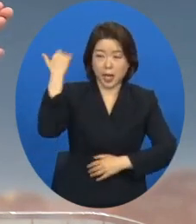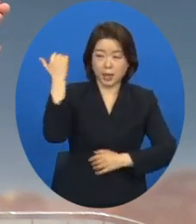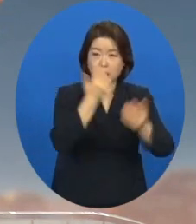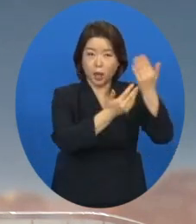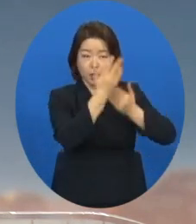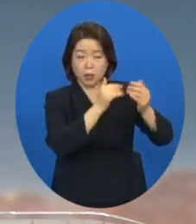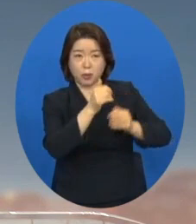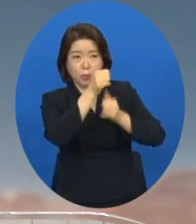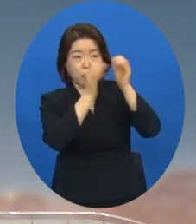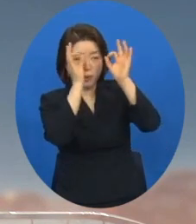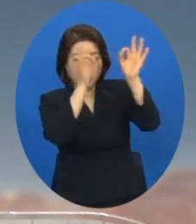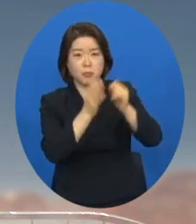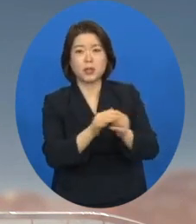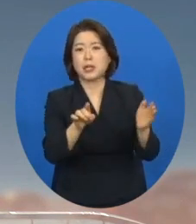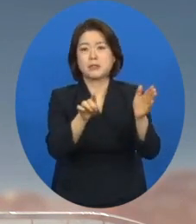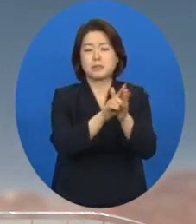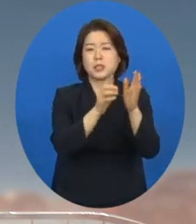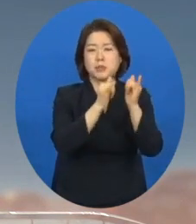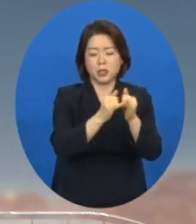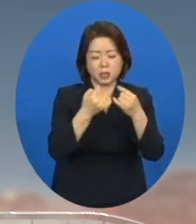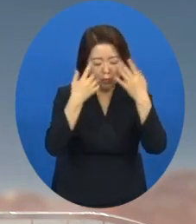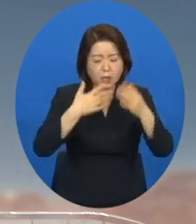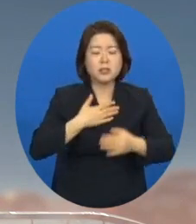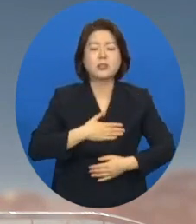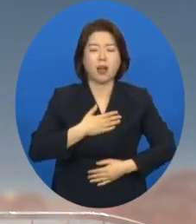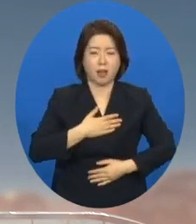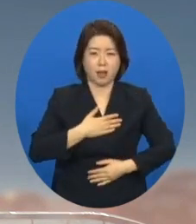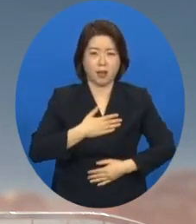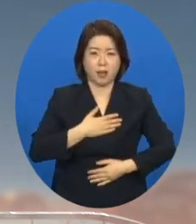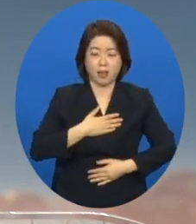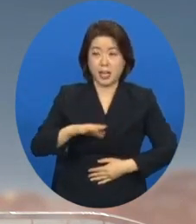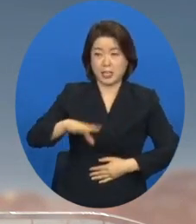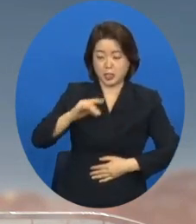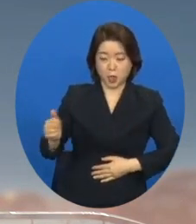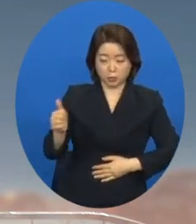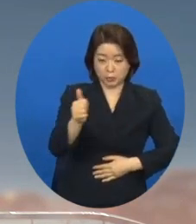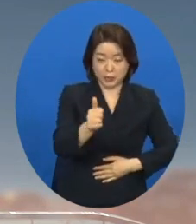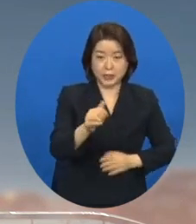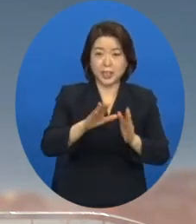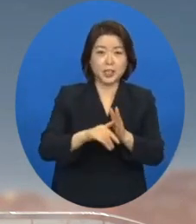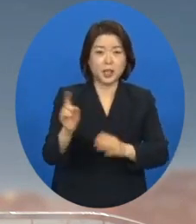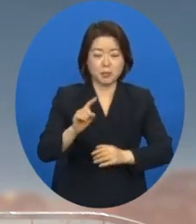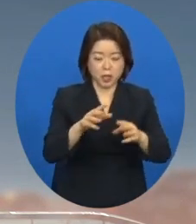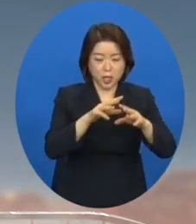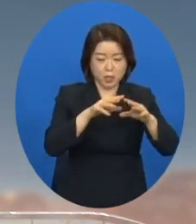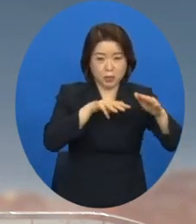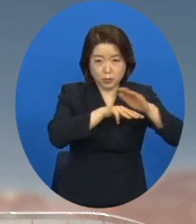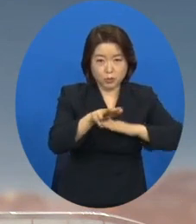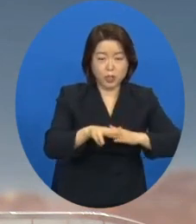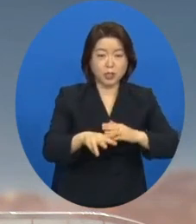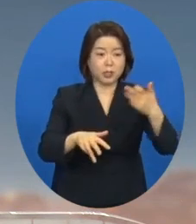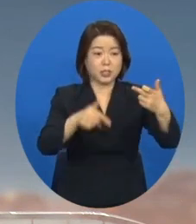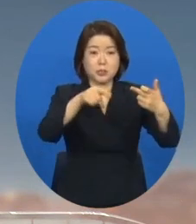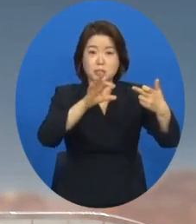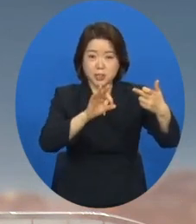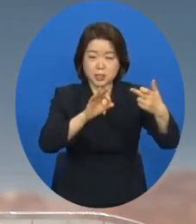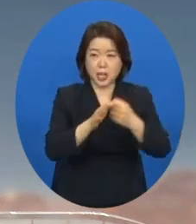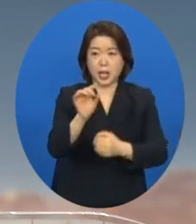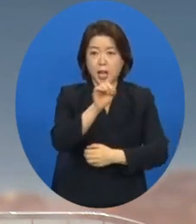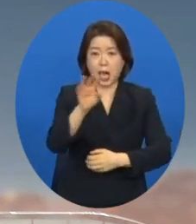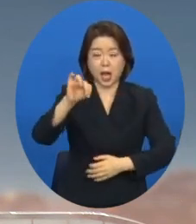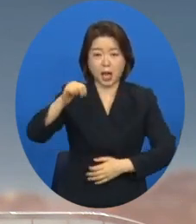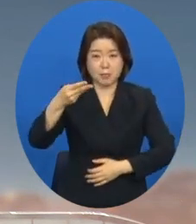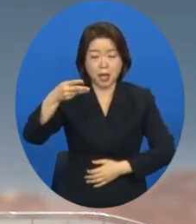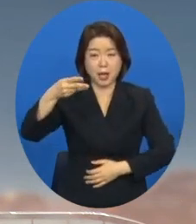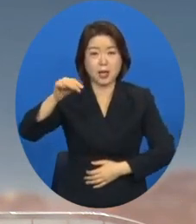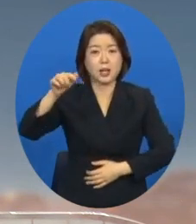보시면 믿음의 사람인 것을 알 수가 있습니다. 그가 처음 등장한 때가 언제냐면 출애굽기 17장에 아말렉과의 전투, 여러분